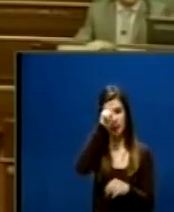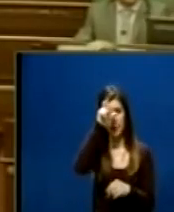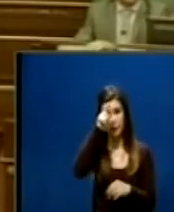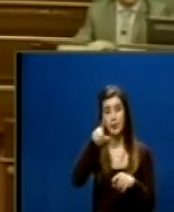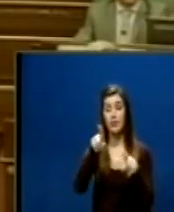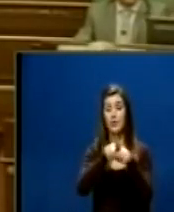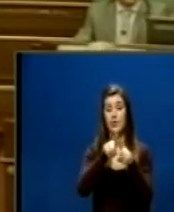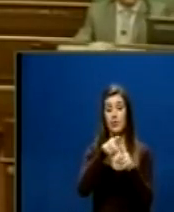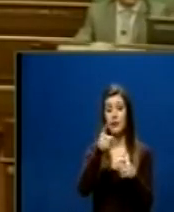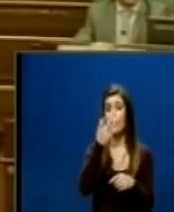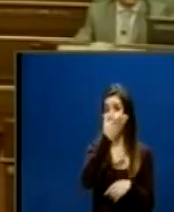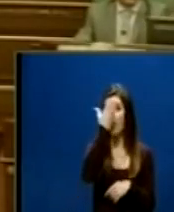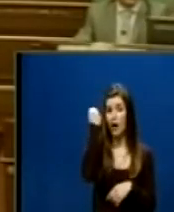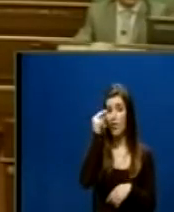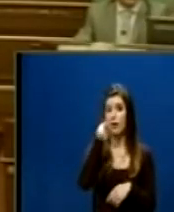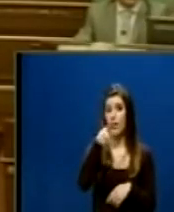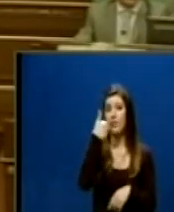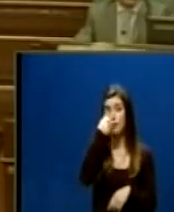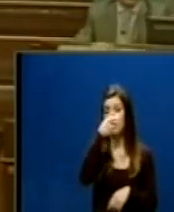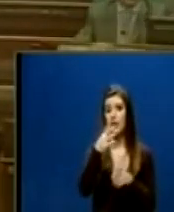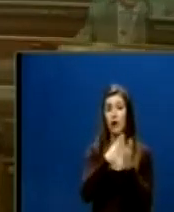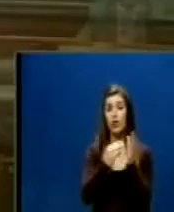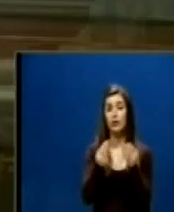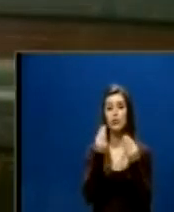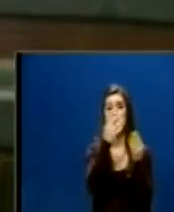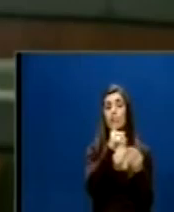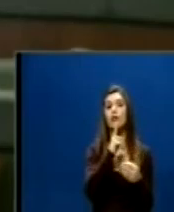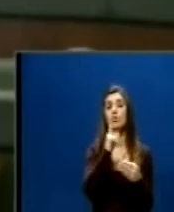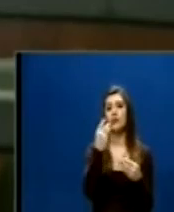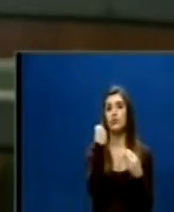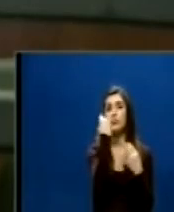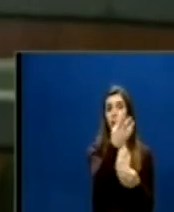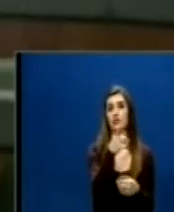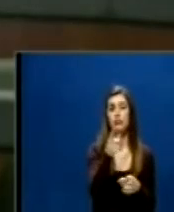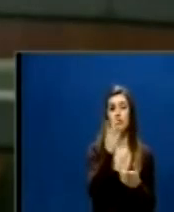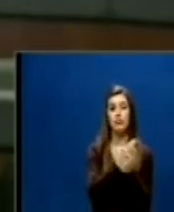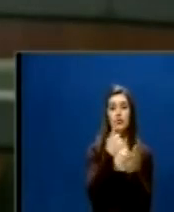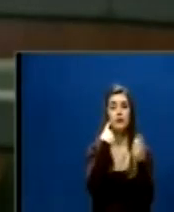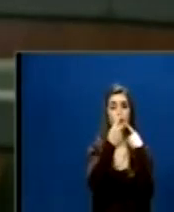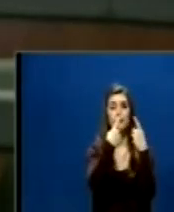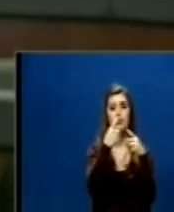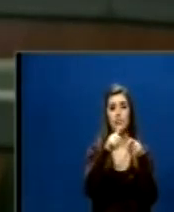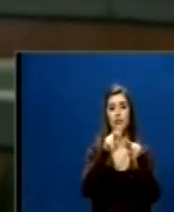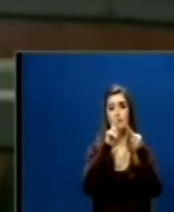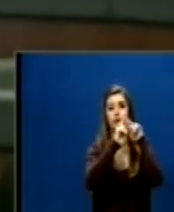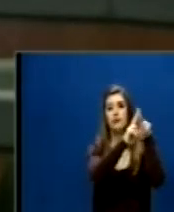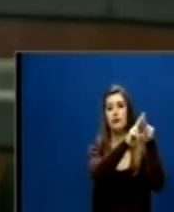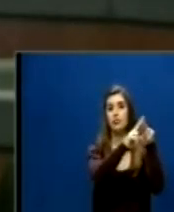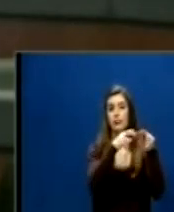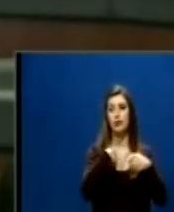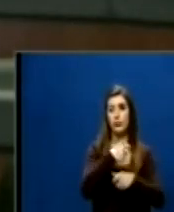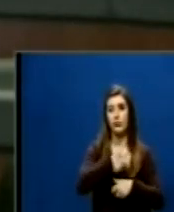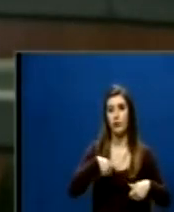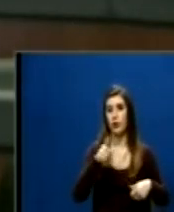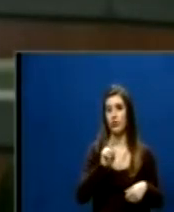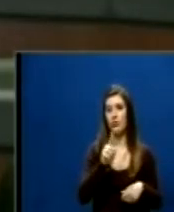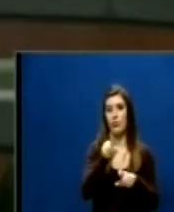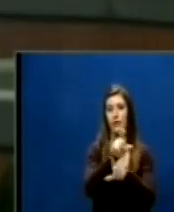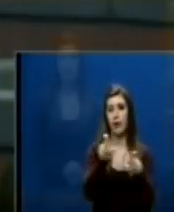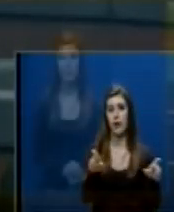Zëvendës kryeministre, pasi që ju vetë ja keni lënë kadastrin Serbisë. Ju vetë jeni marrë vesh që kadastri me metë atje. Ne s'kemi faj, apo jo?